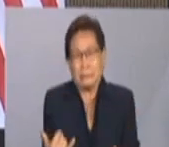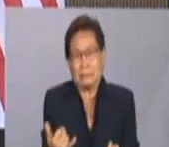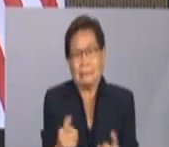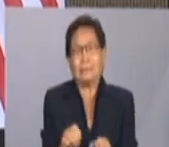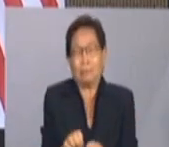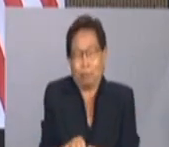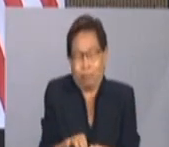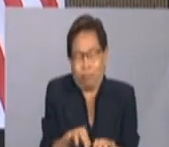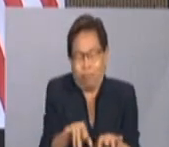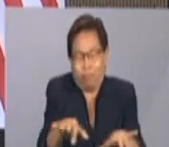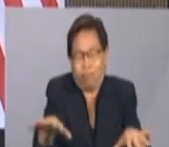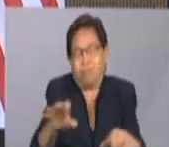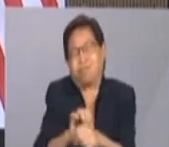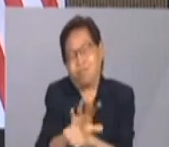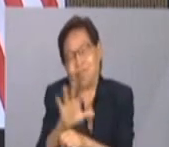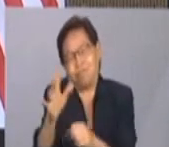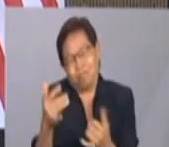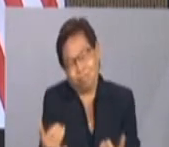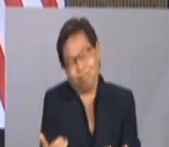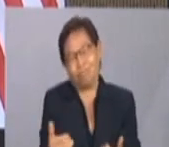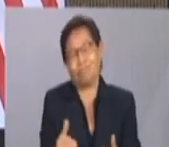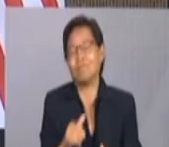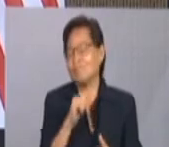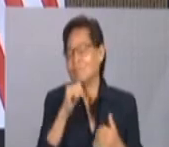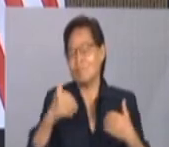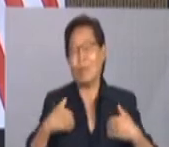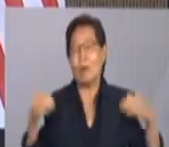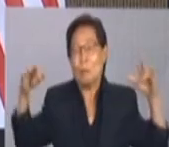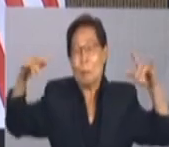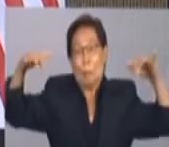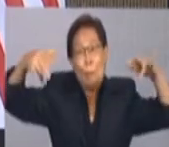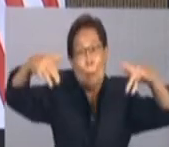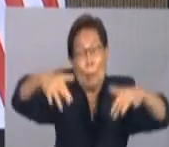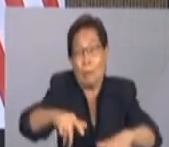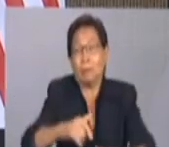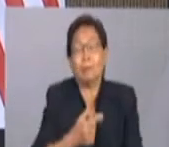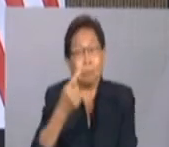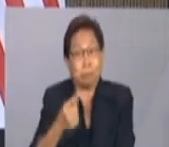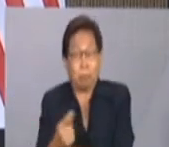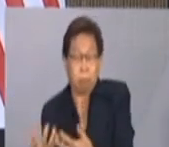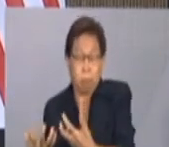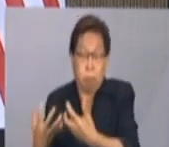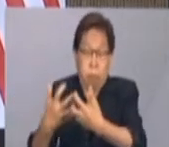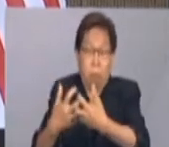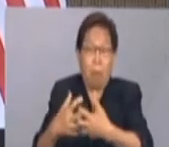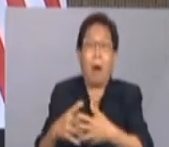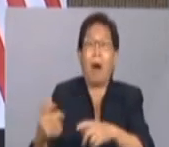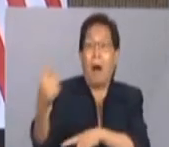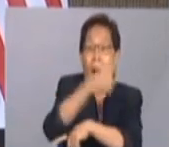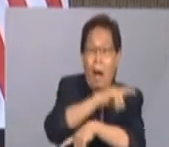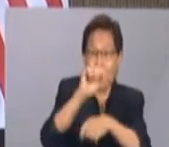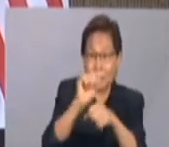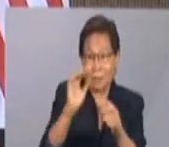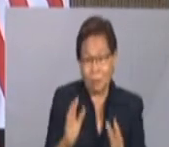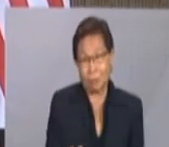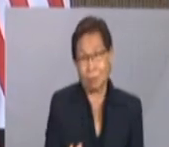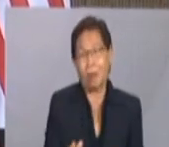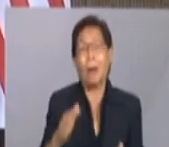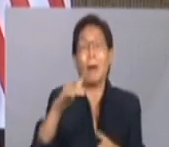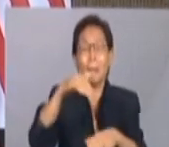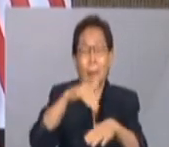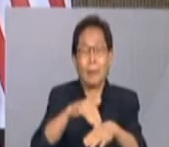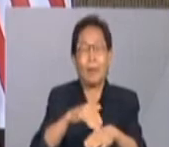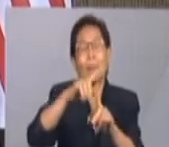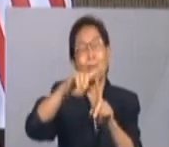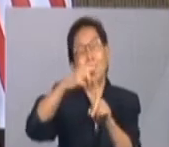wabah comics mablas ini dan Selain itu kebetulan Pulau hari pekerja tahun ini jatuh